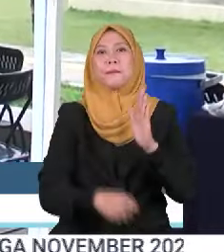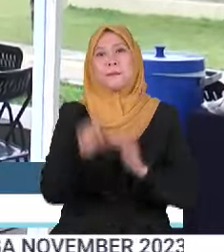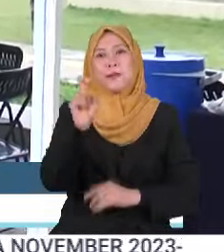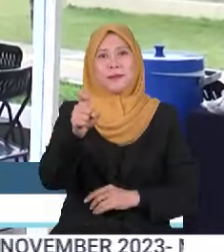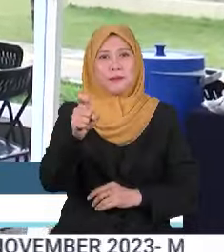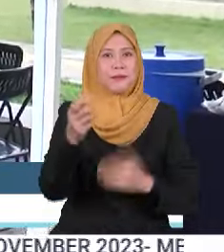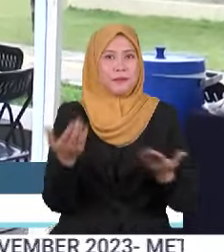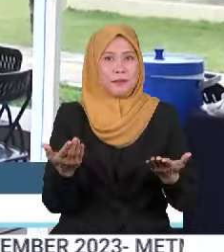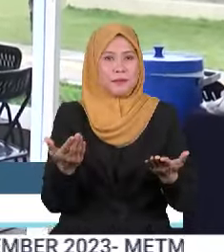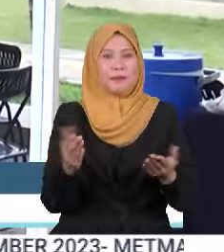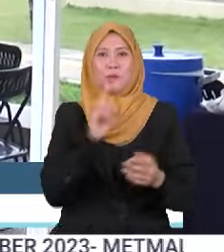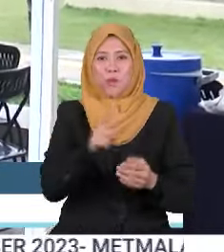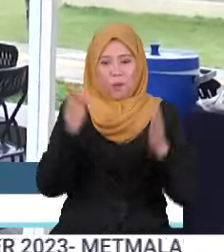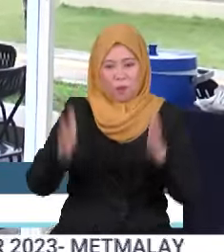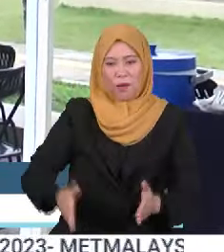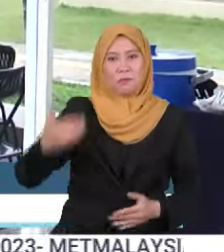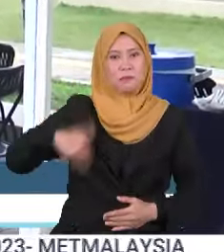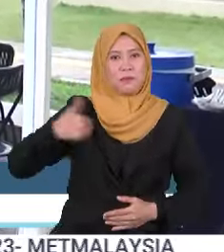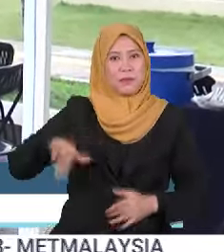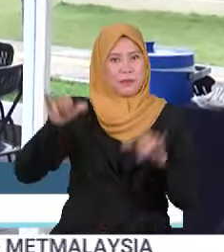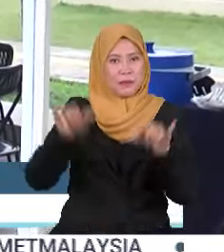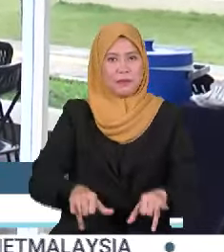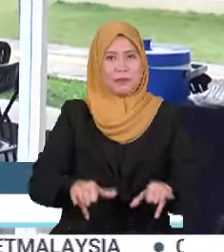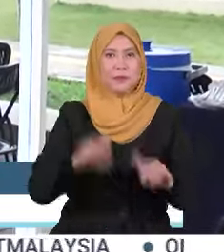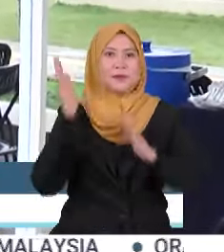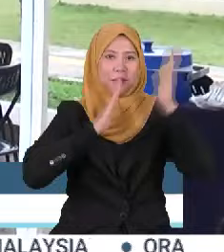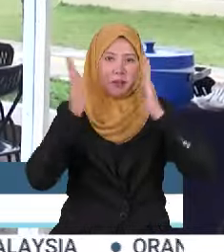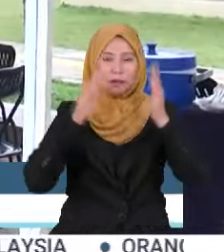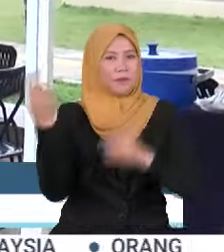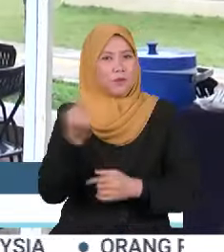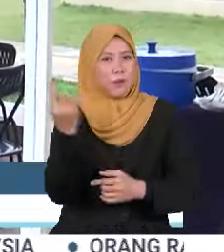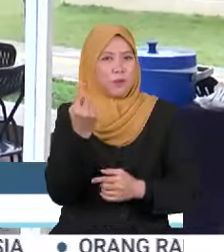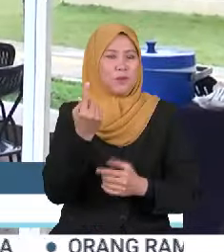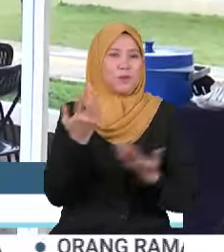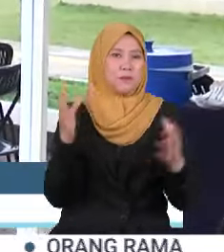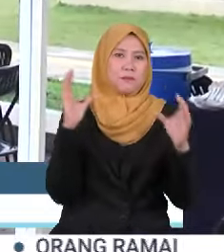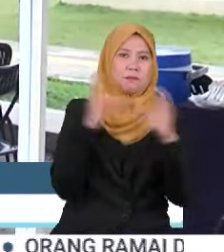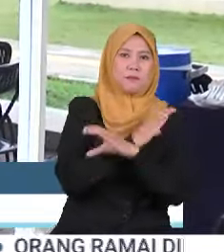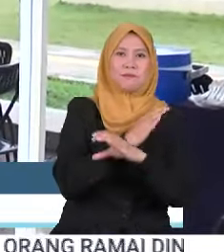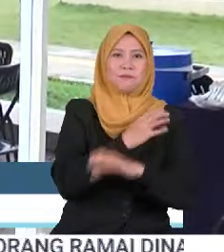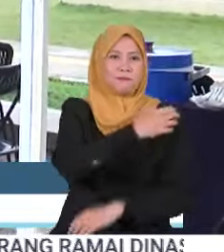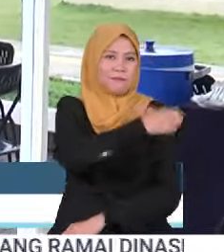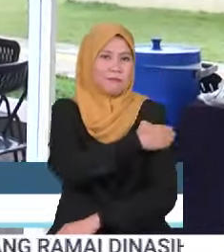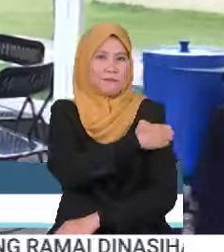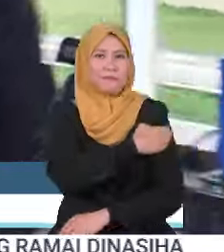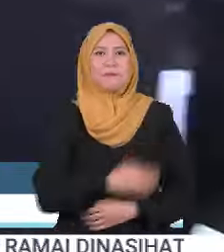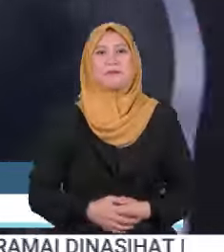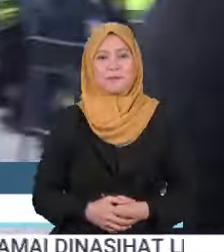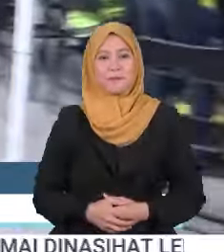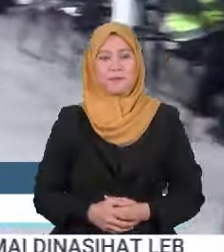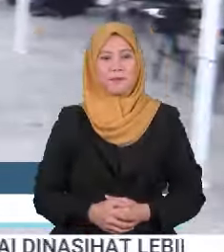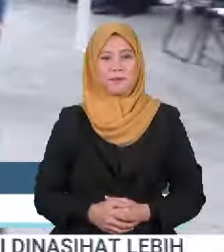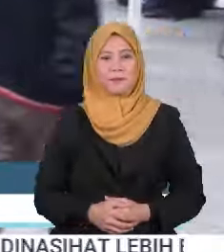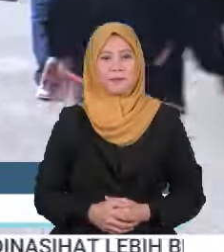jalan, terutamanya warga asing yang menetap di sini yang sering kali mencabar penguat kuasa.